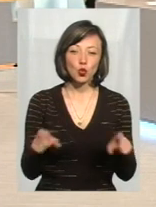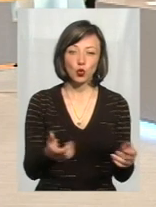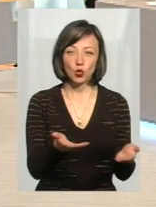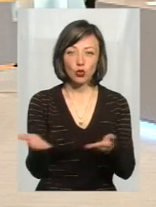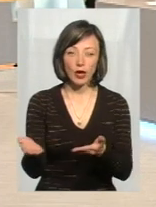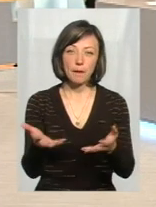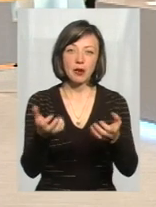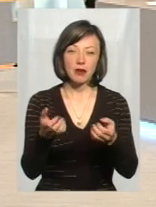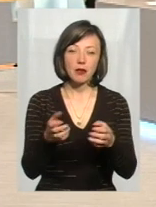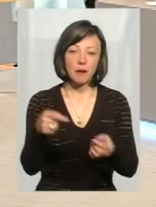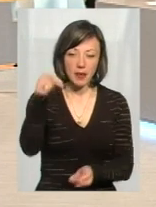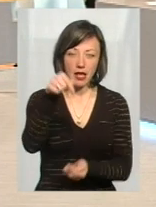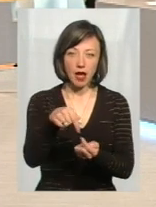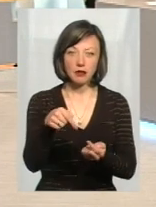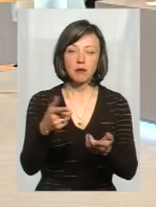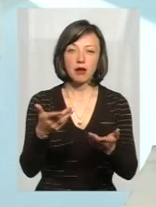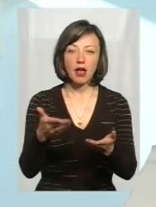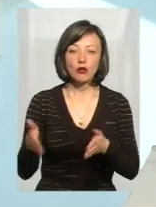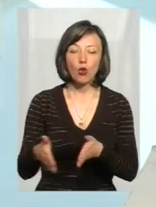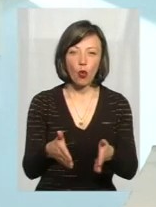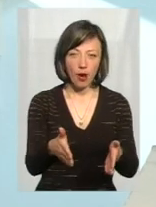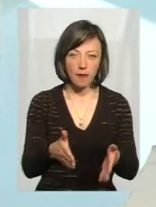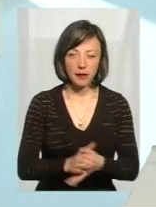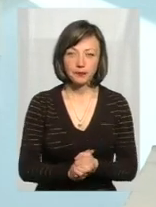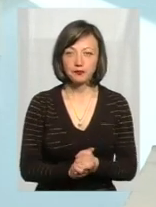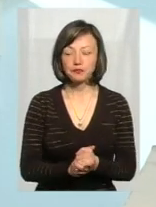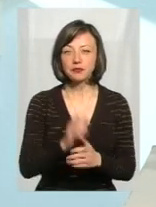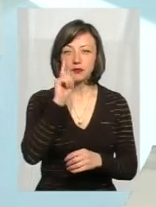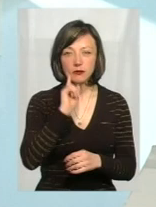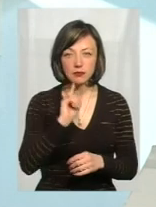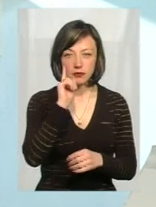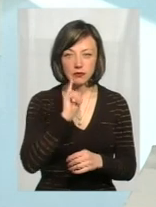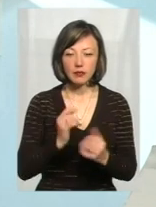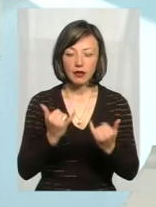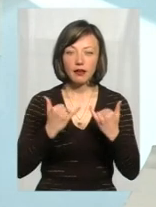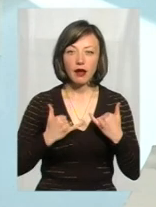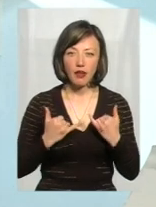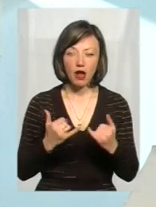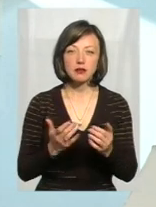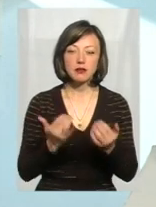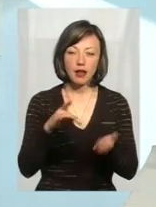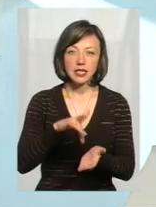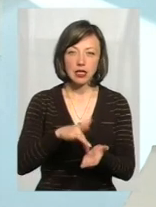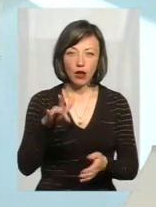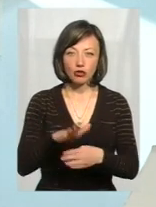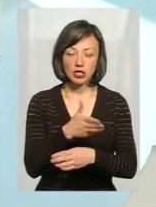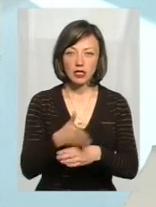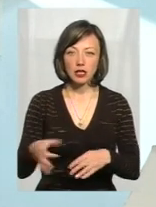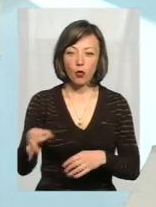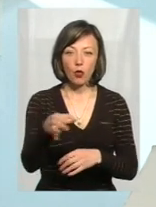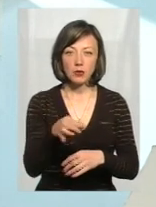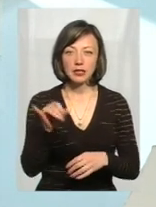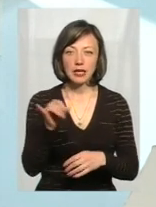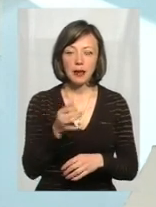і прийнятними комунікаціями. Тобто, поки що для нас, для центральної частини області і